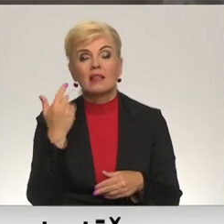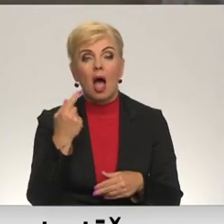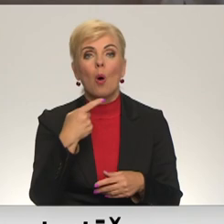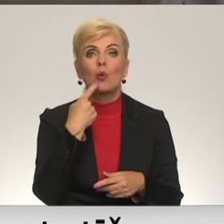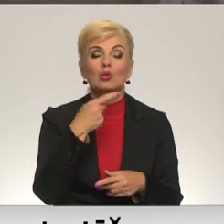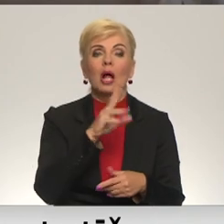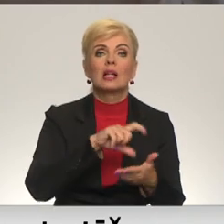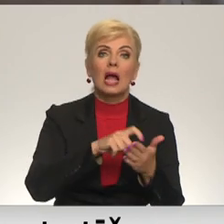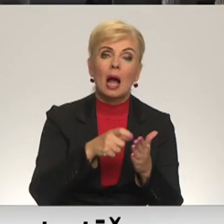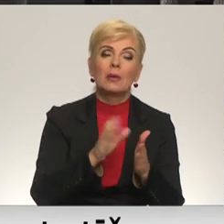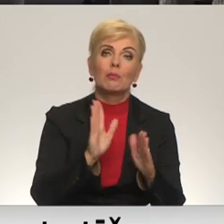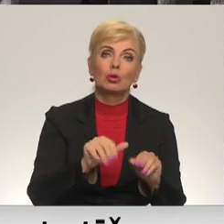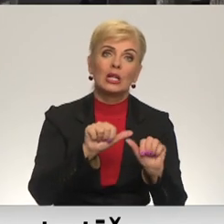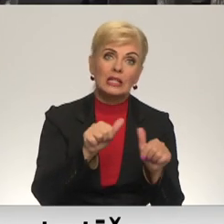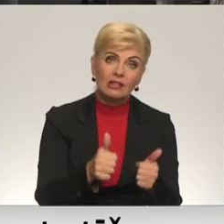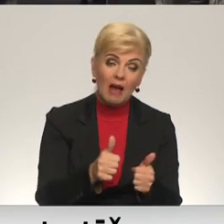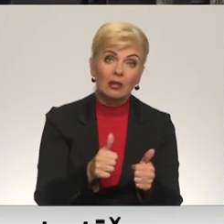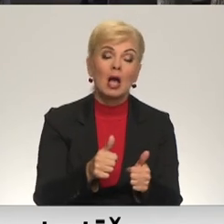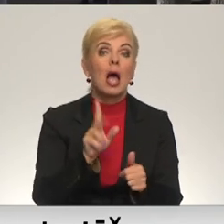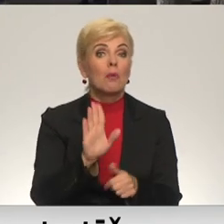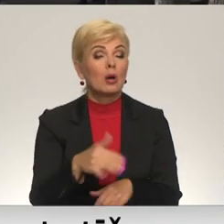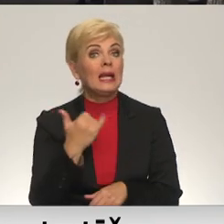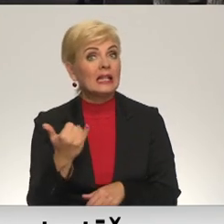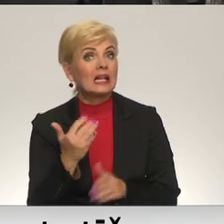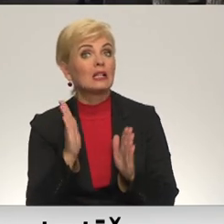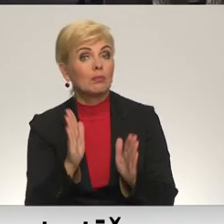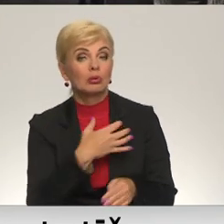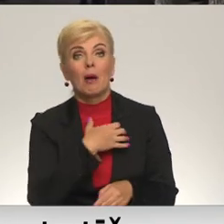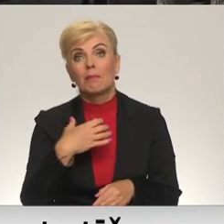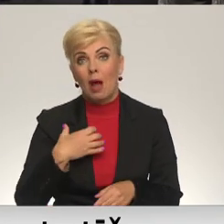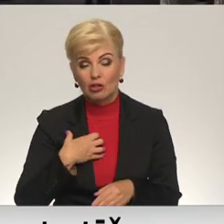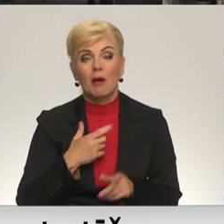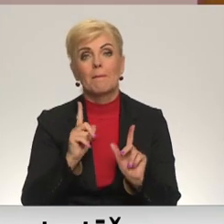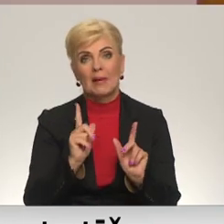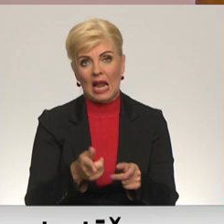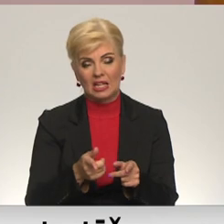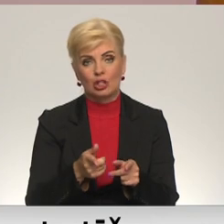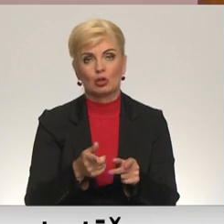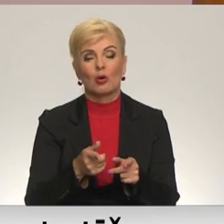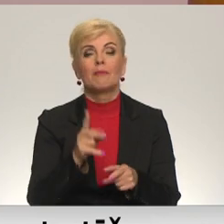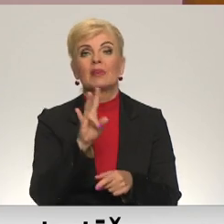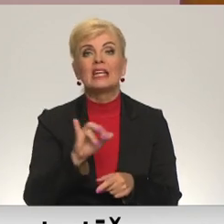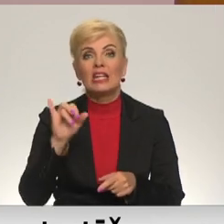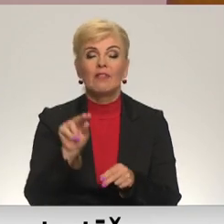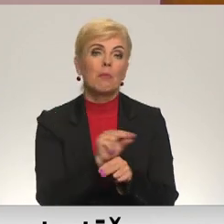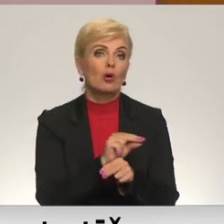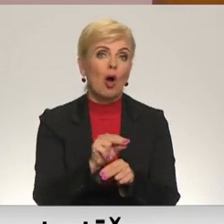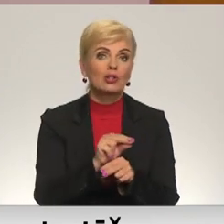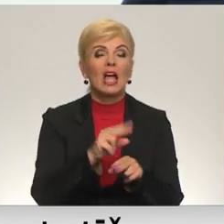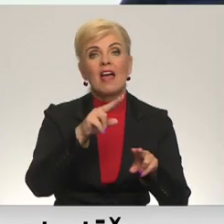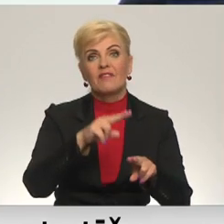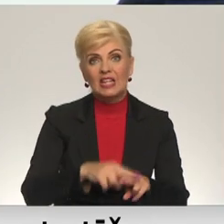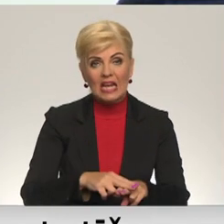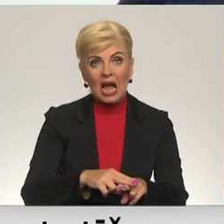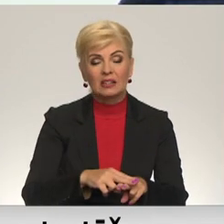šādu kabineta izveidi, bet ja tāda interese būtu, pašvaldība nāktu pretī. HIV profilakses punktos var veikt